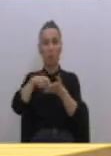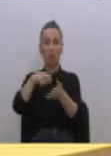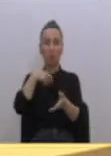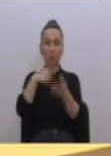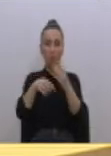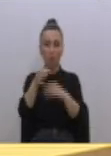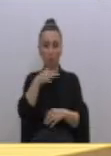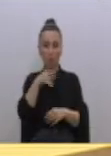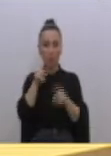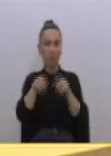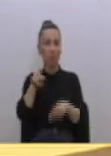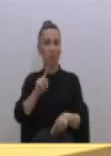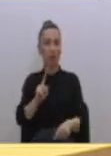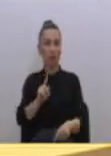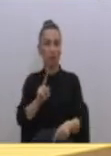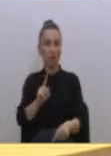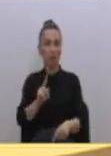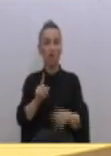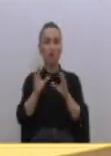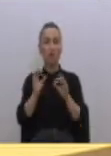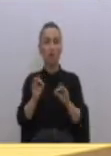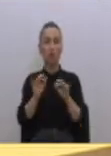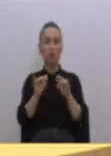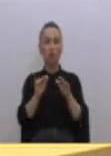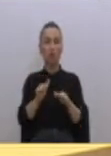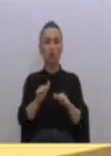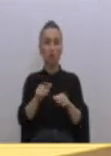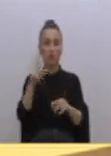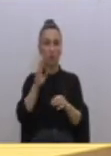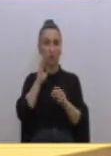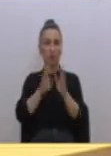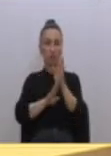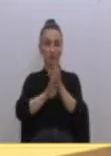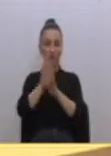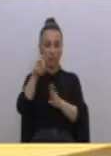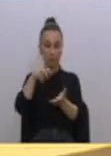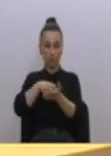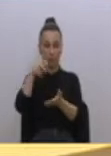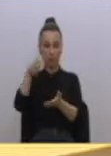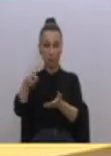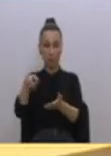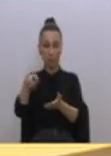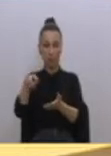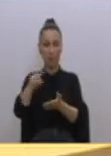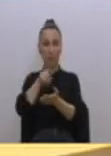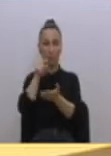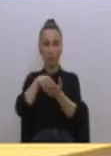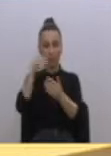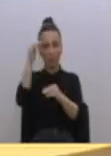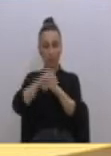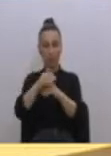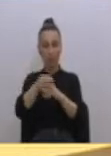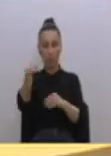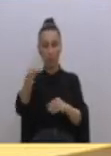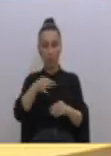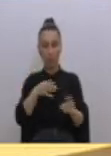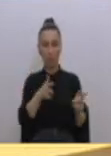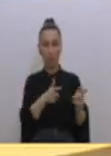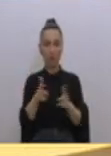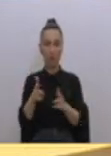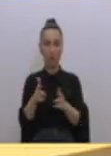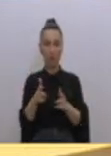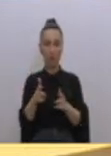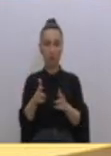ara qolaze sorat am kutkhit ikceva statistikis samsakhuri sa deputato shekitva sagamos pasokhi mzadari